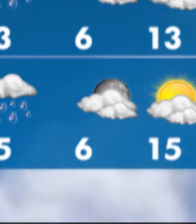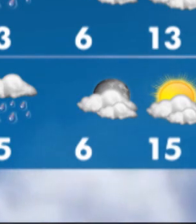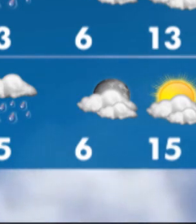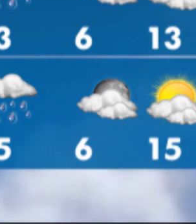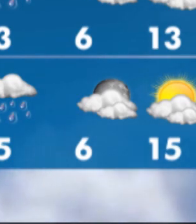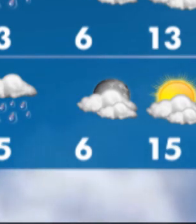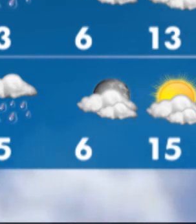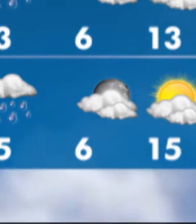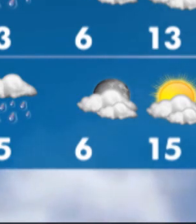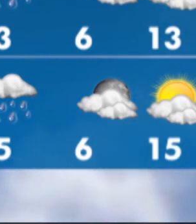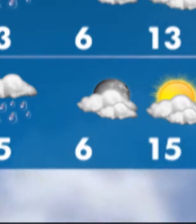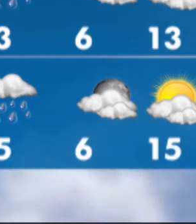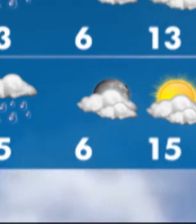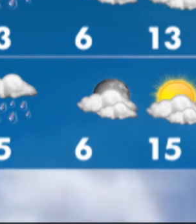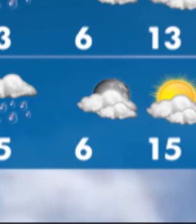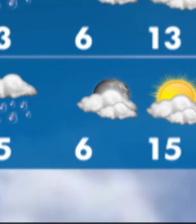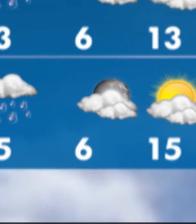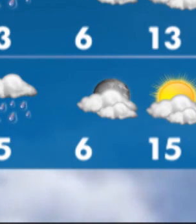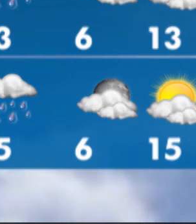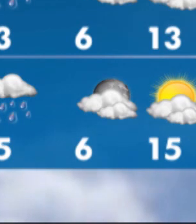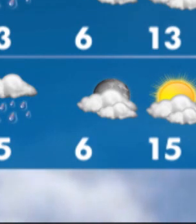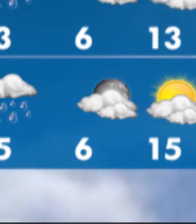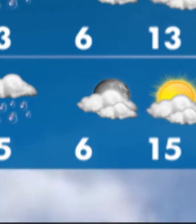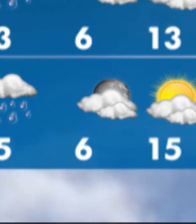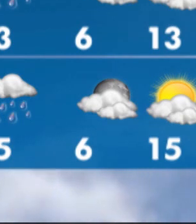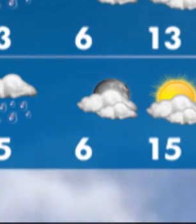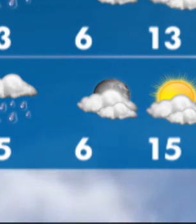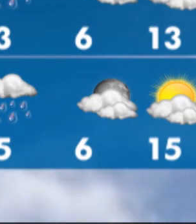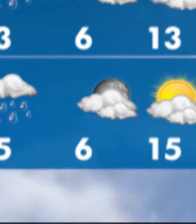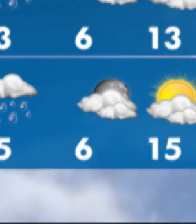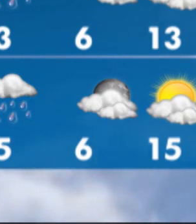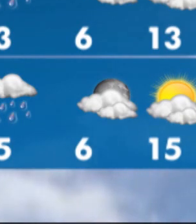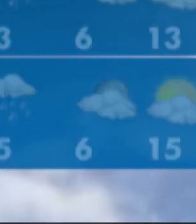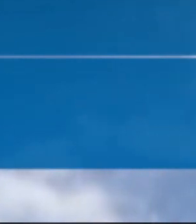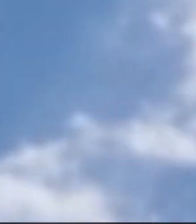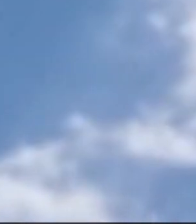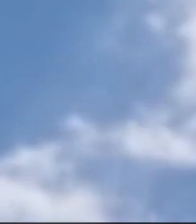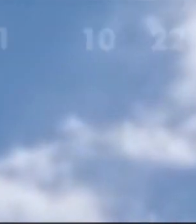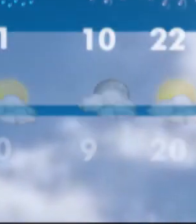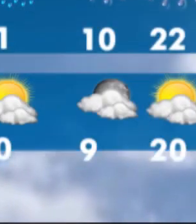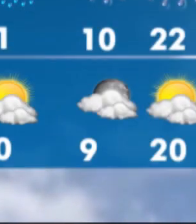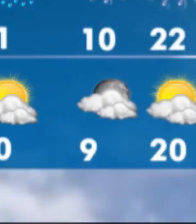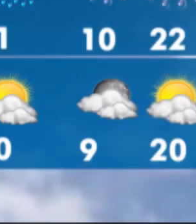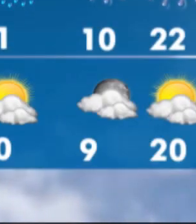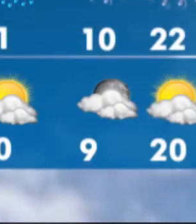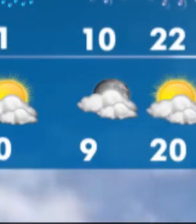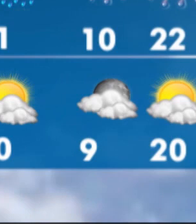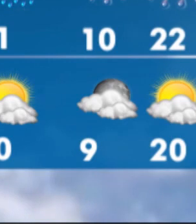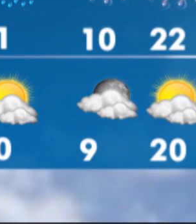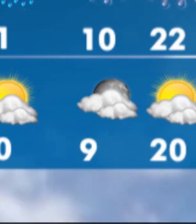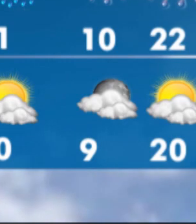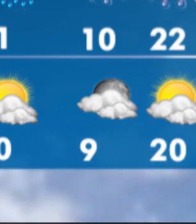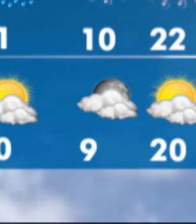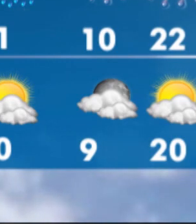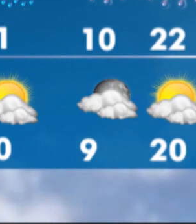тулаан, Зүүн Мадад чөндөө 3 өдөртөө 12 градус тулаан, Багнуурд чөндөө 2 өдөртөө 12 градус тулаан, Чингис чөндөө 4